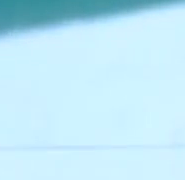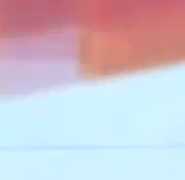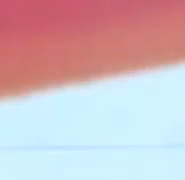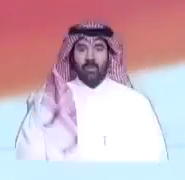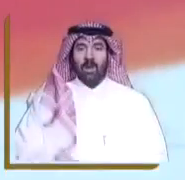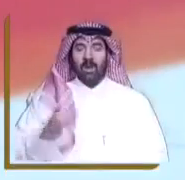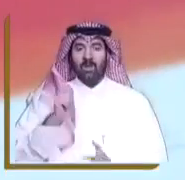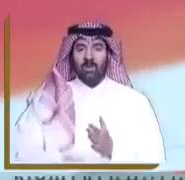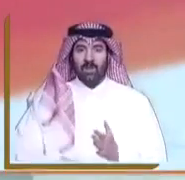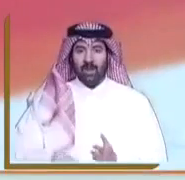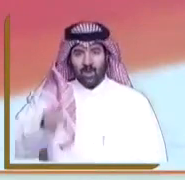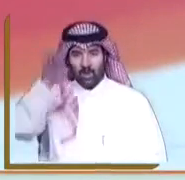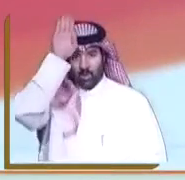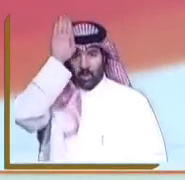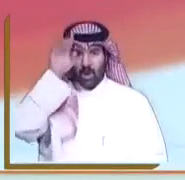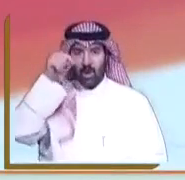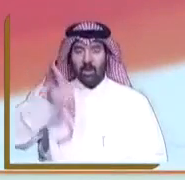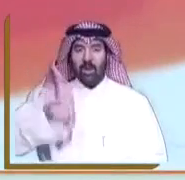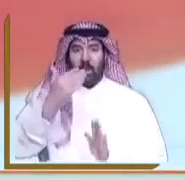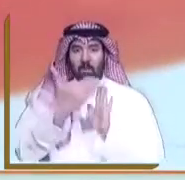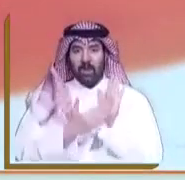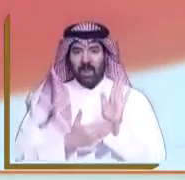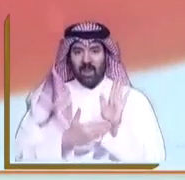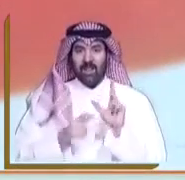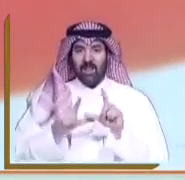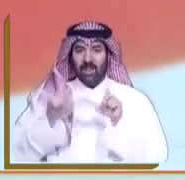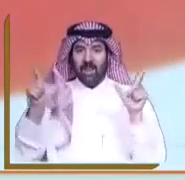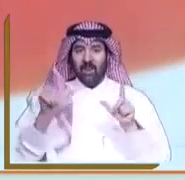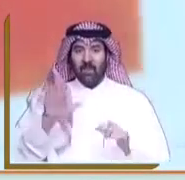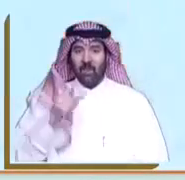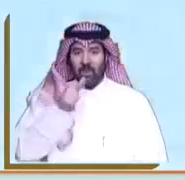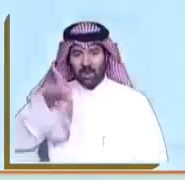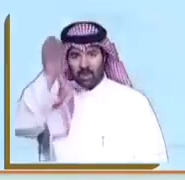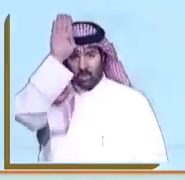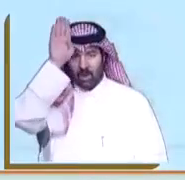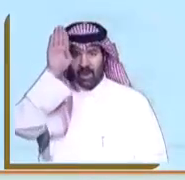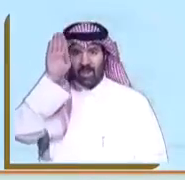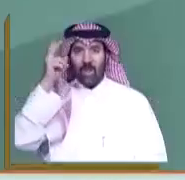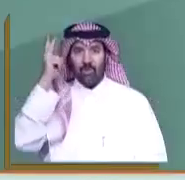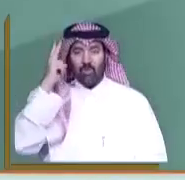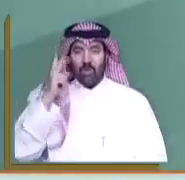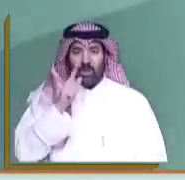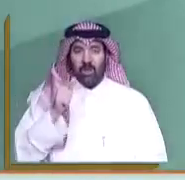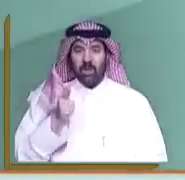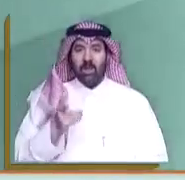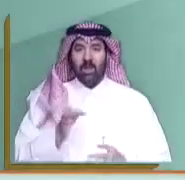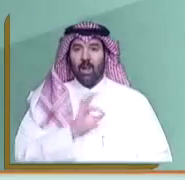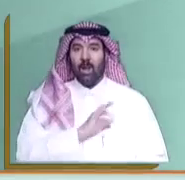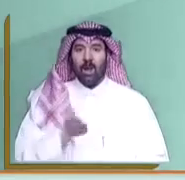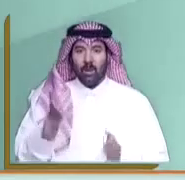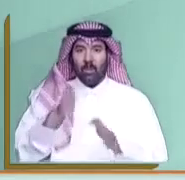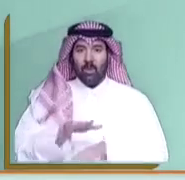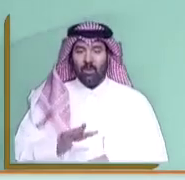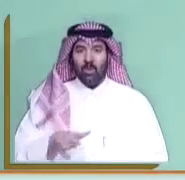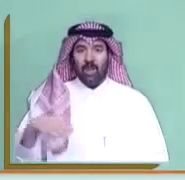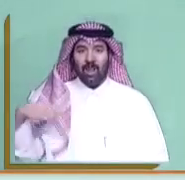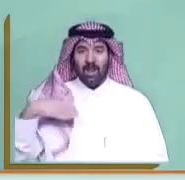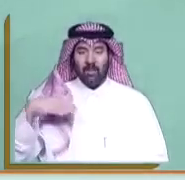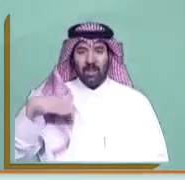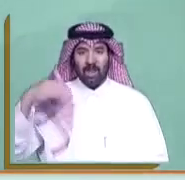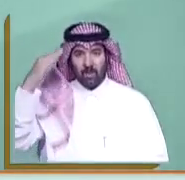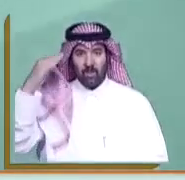صدر عن الديوان الملكي اليوم البيان التالي، بيان من الديوان الملكي: انتقلت إلى رحمة الله تعالى صاحبة السمو